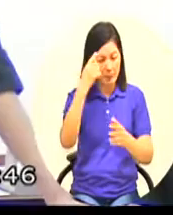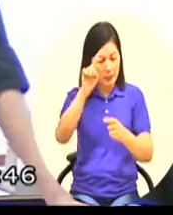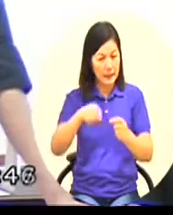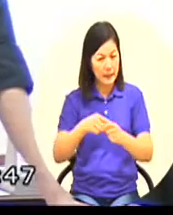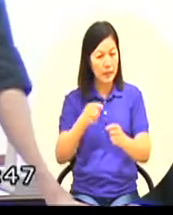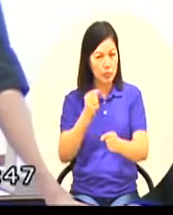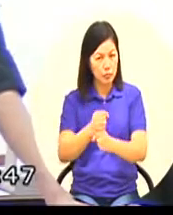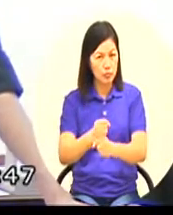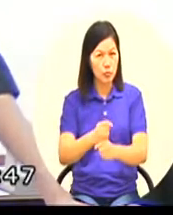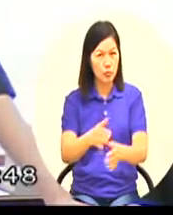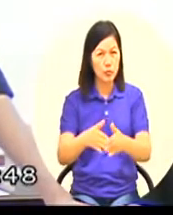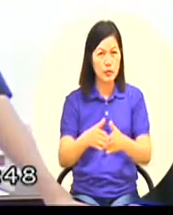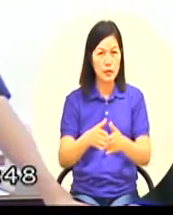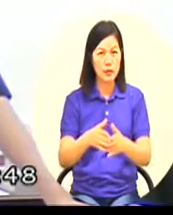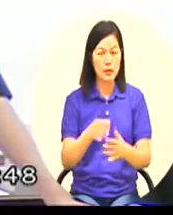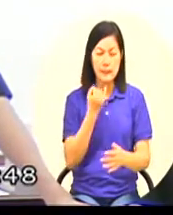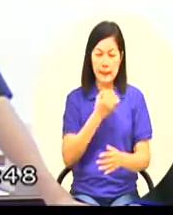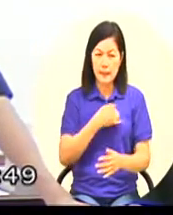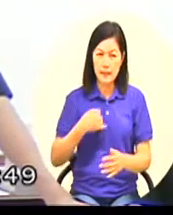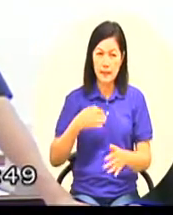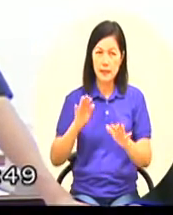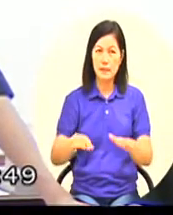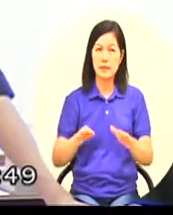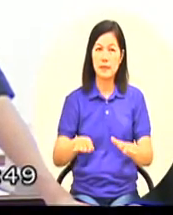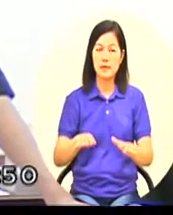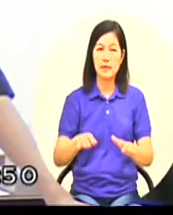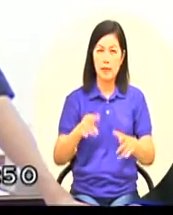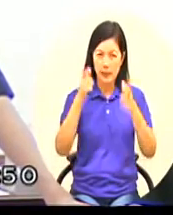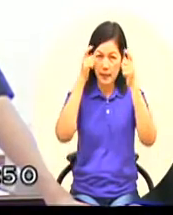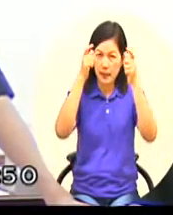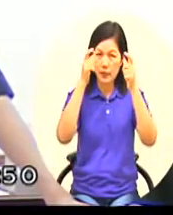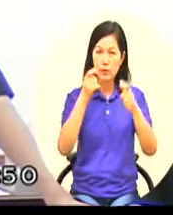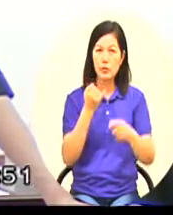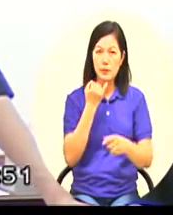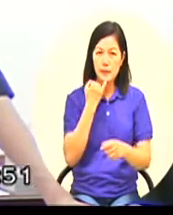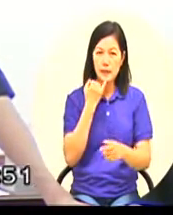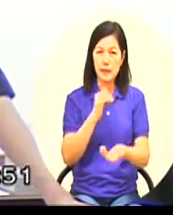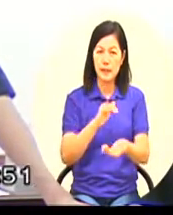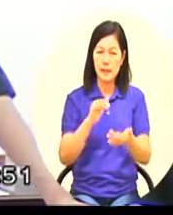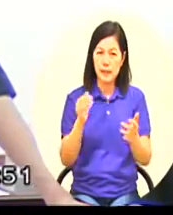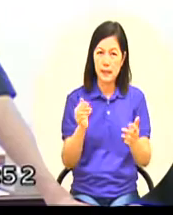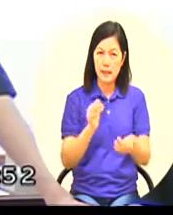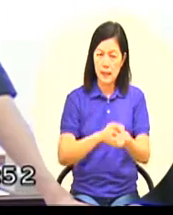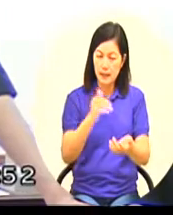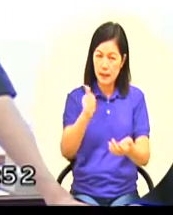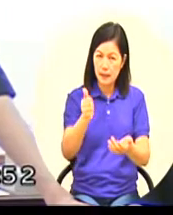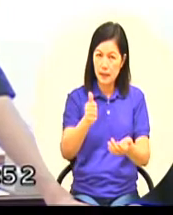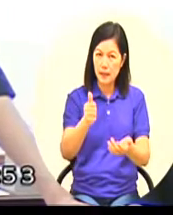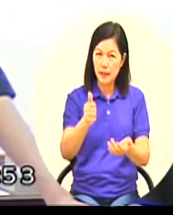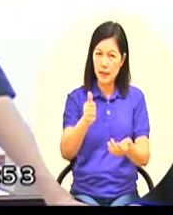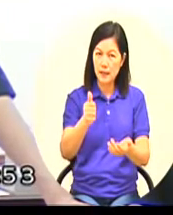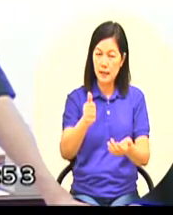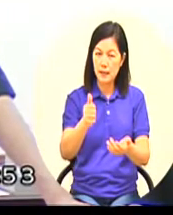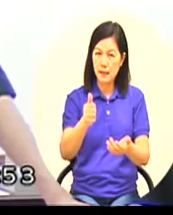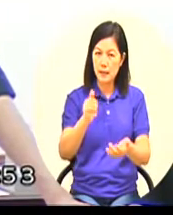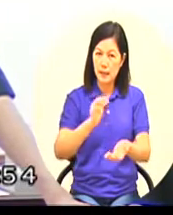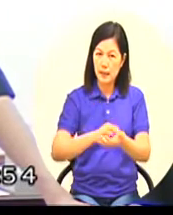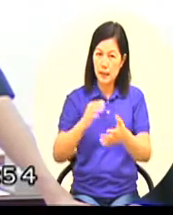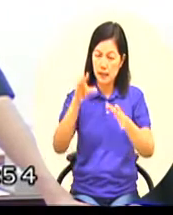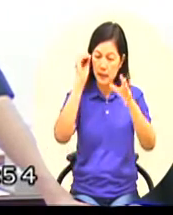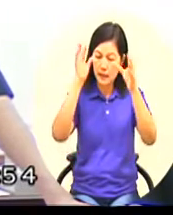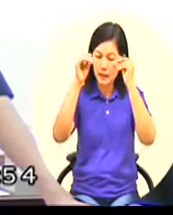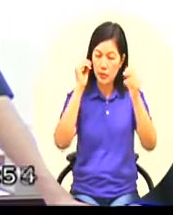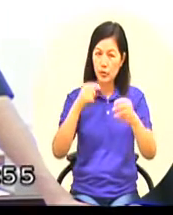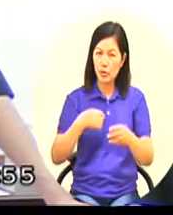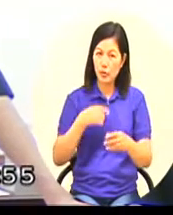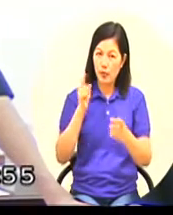能我们这边大概以目前高雄可以有的医生的医疗资源，你认为我们会不